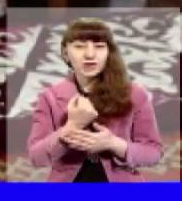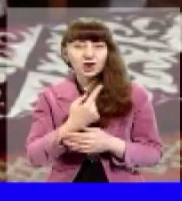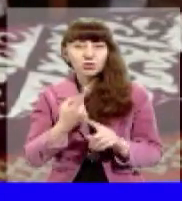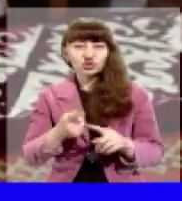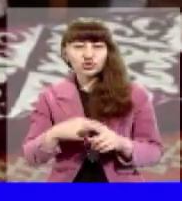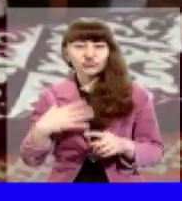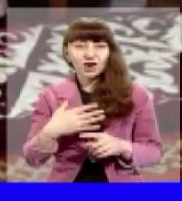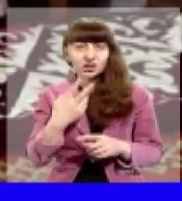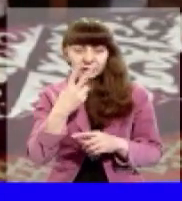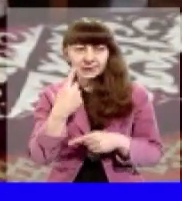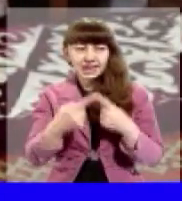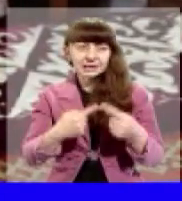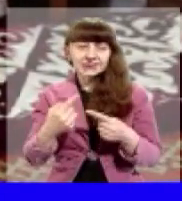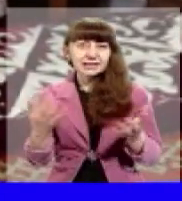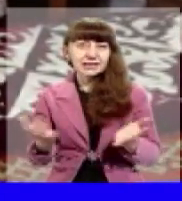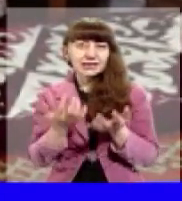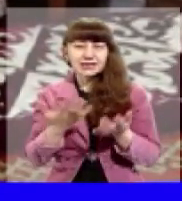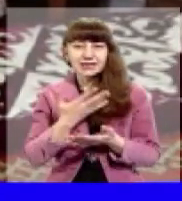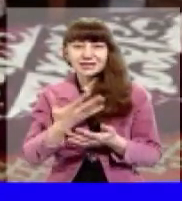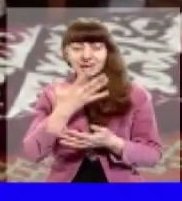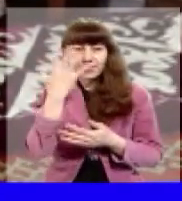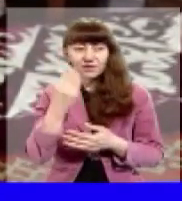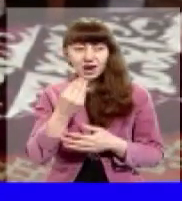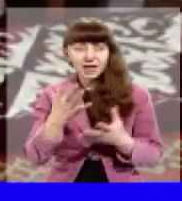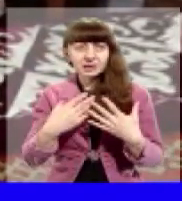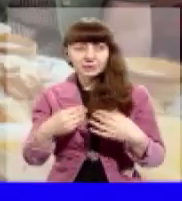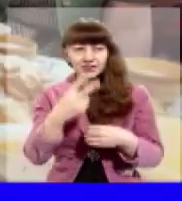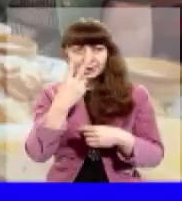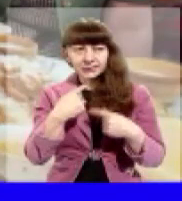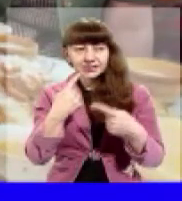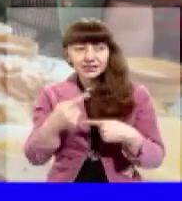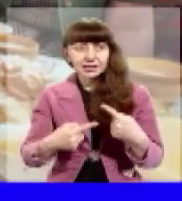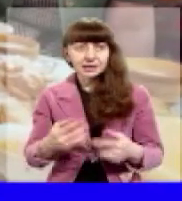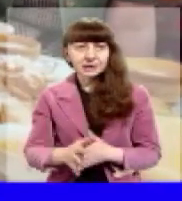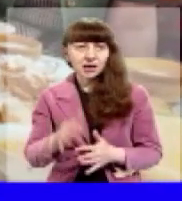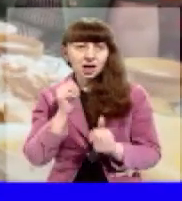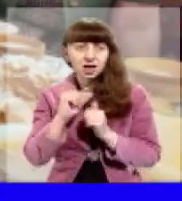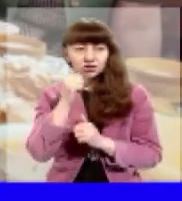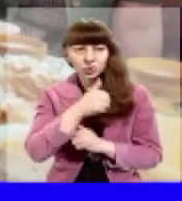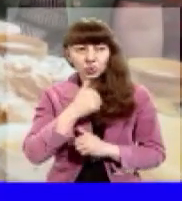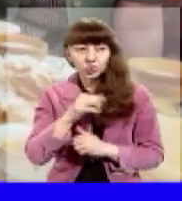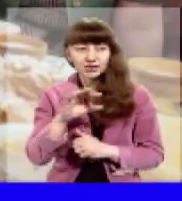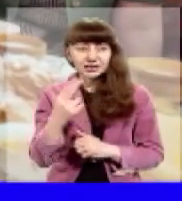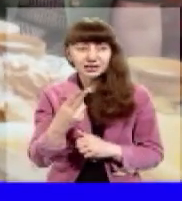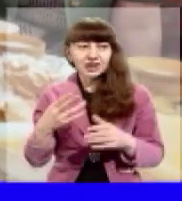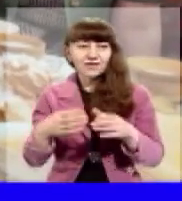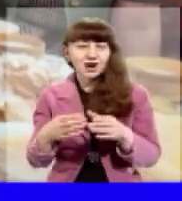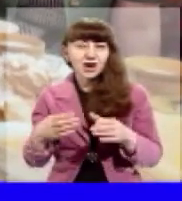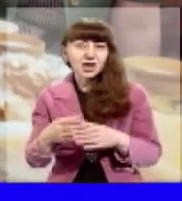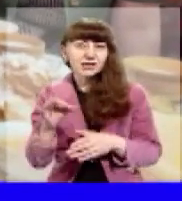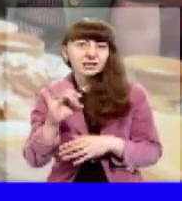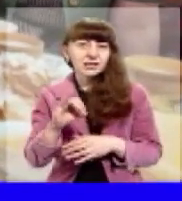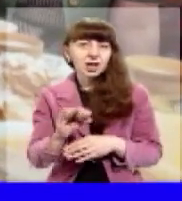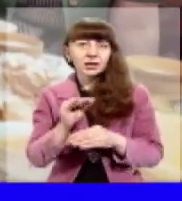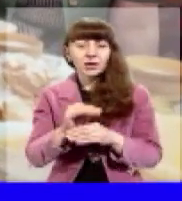сохранять традиции и обычаи, не забывая о семейных ценностях. Из года в год Национальная гвардия пополняется молодыми